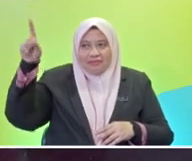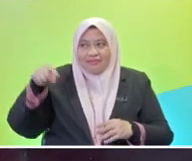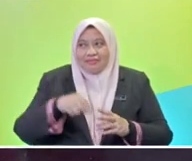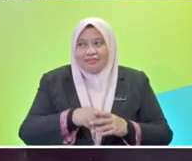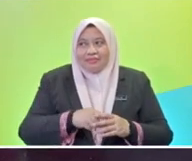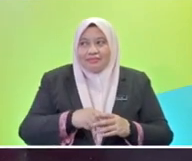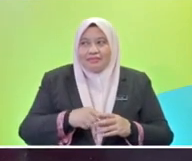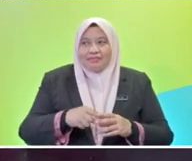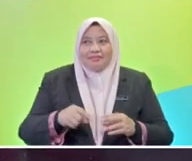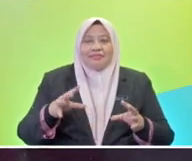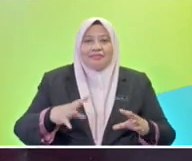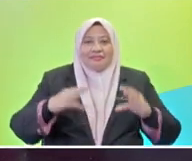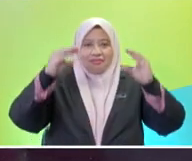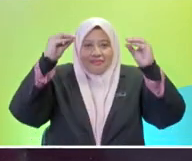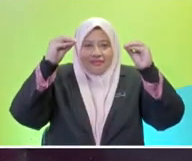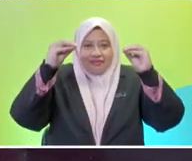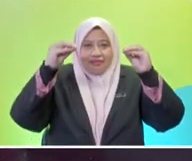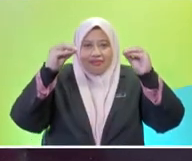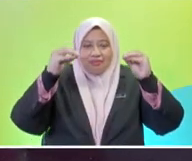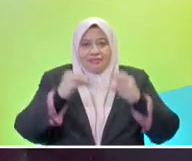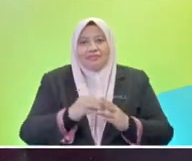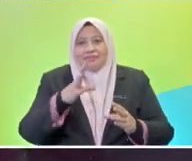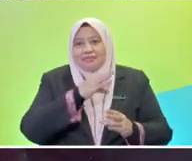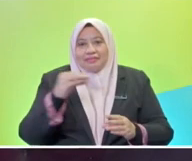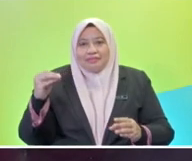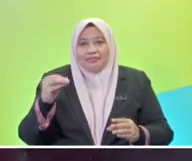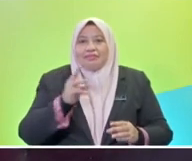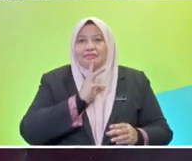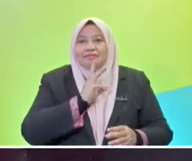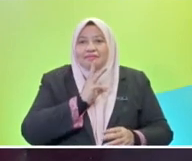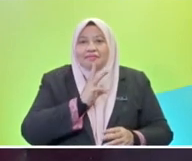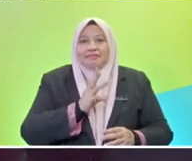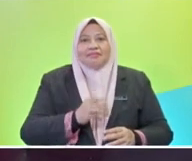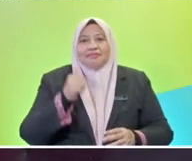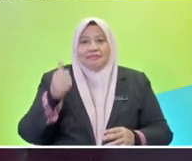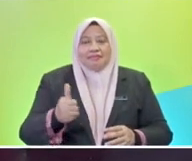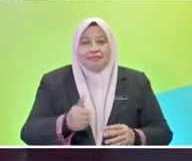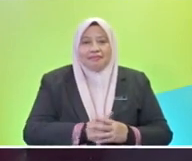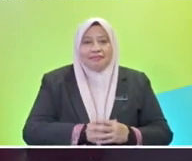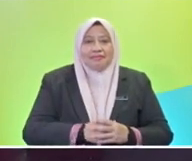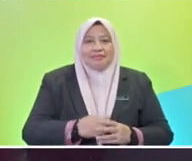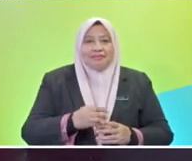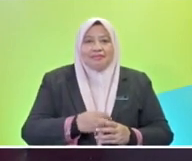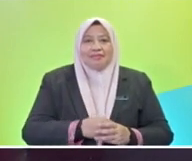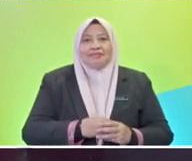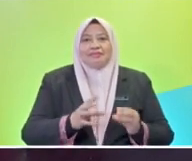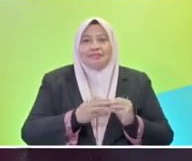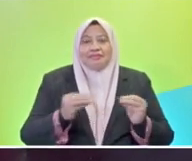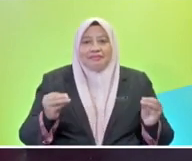Yang kedua, karbon? Karbon dioksida. Dan? Air. Bagus, Akmal. Dan? Dah habis.